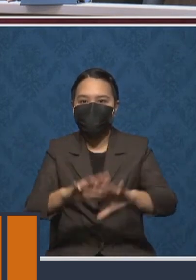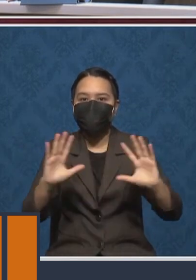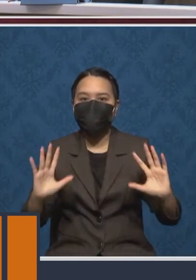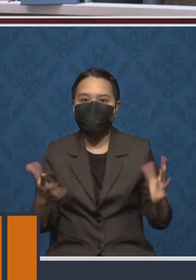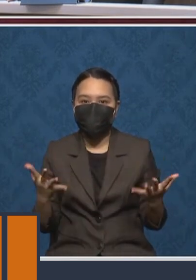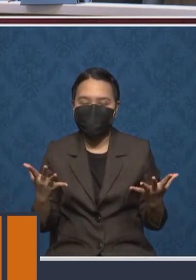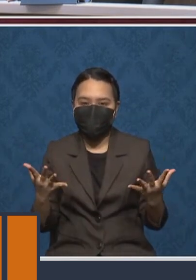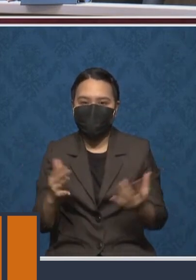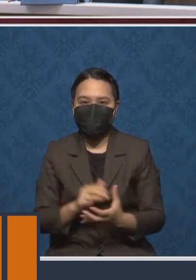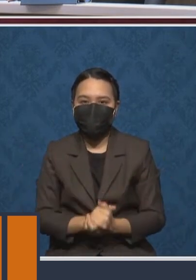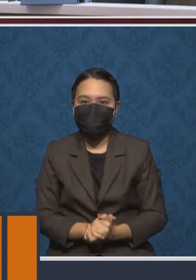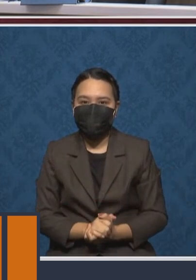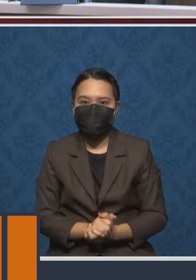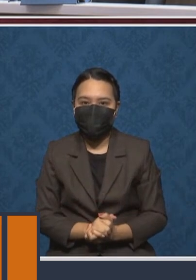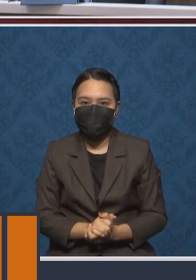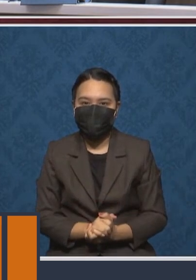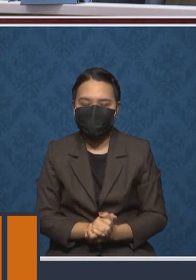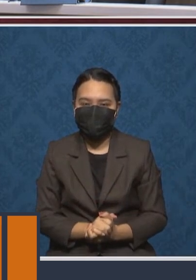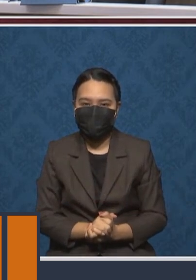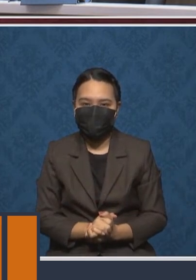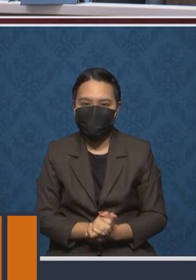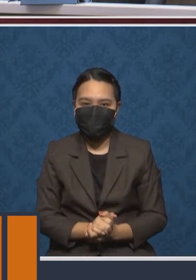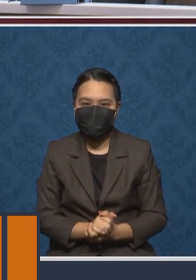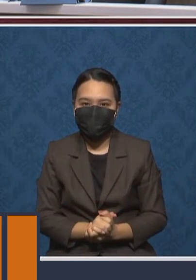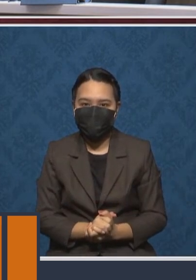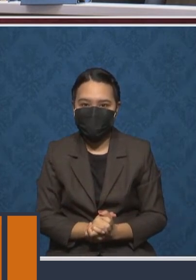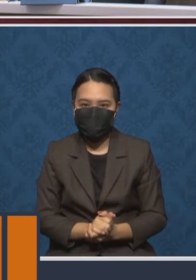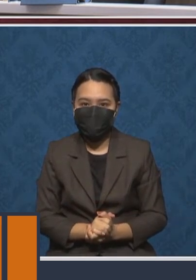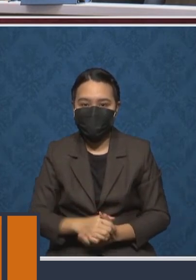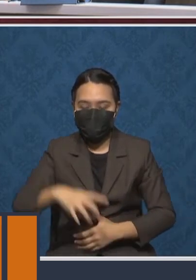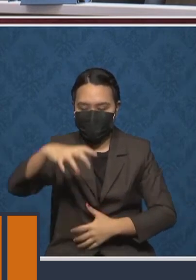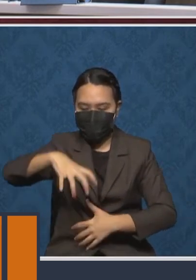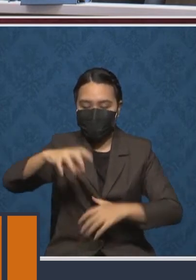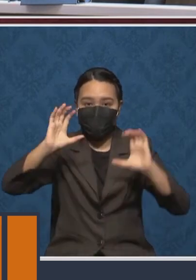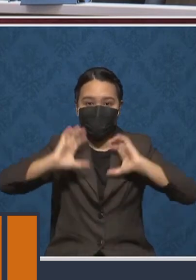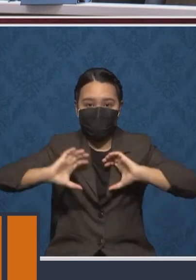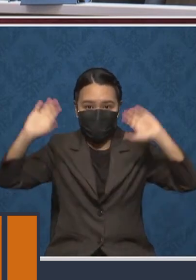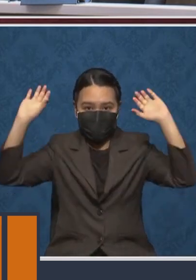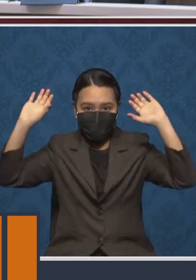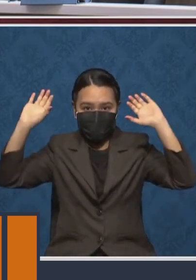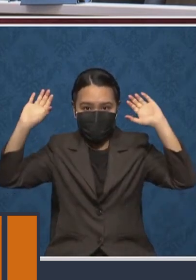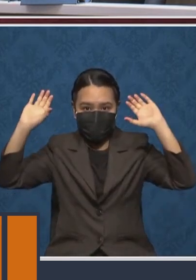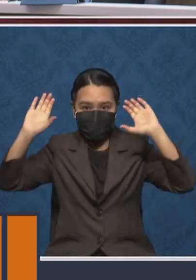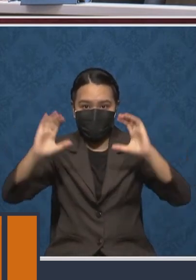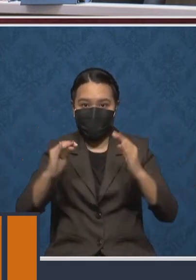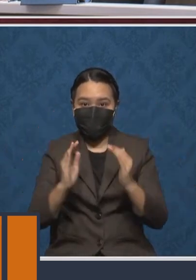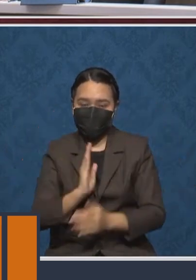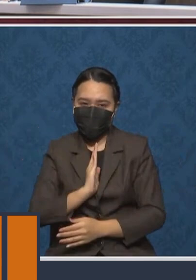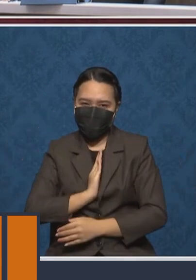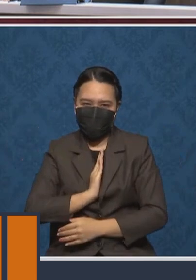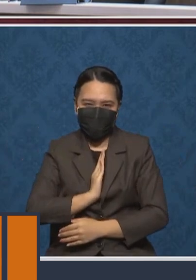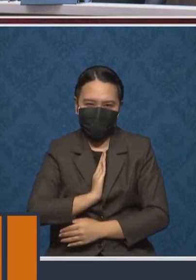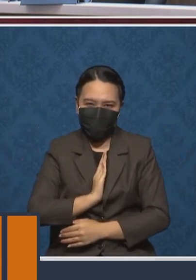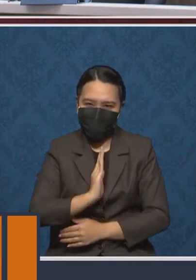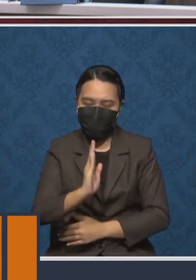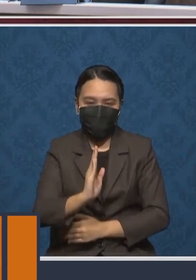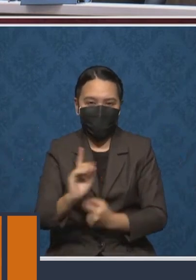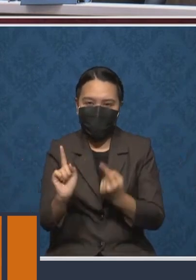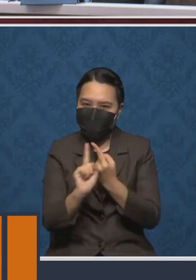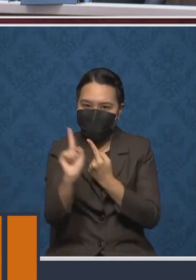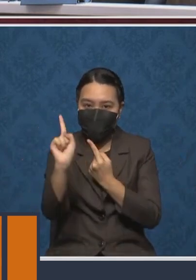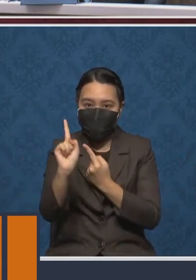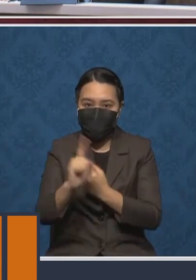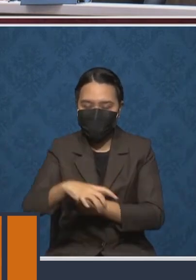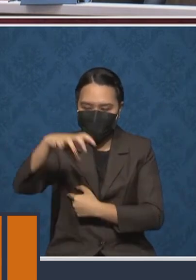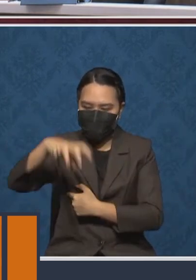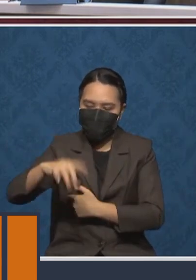านและจะทิ้งองค์กรของรัฐที่บอกว่ายุติธรรมที่สุดนะครับไม่ว่าจะเป็นองค์ก